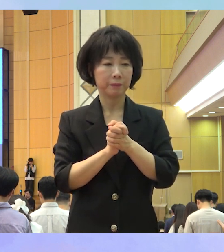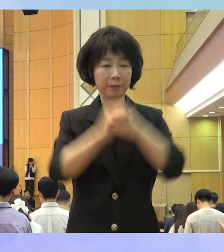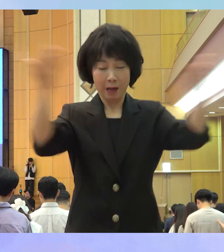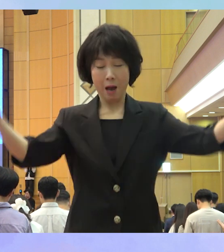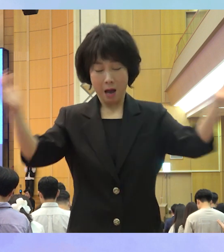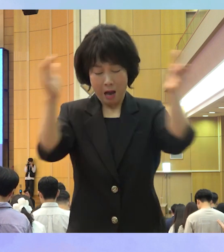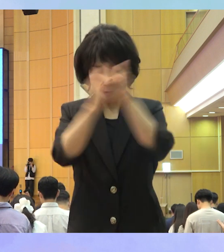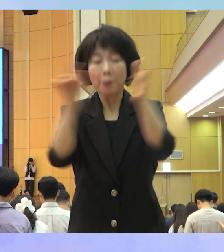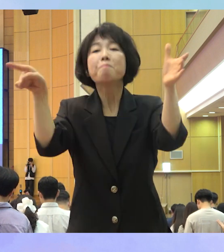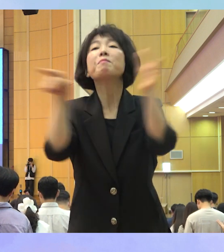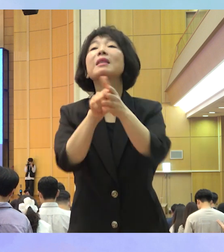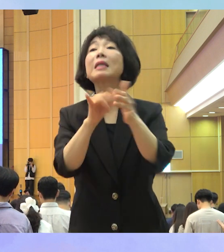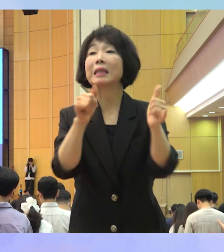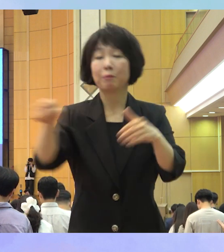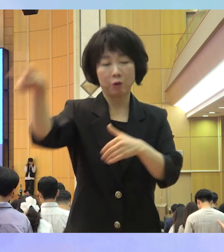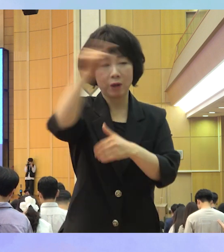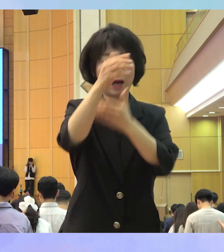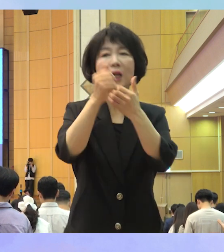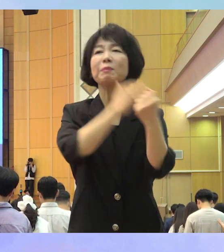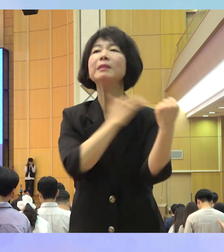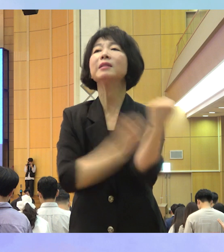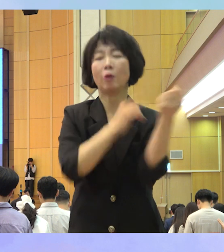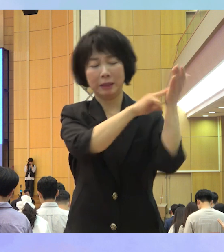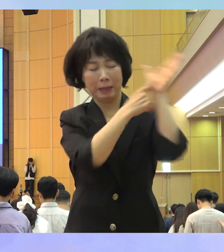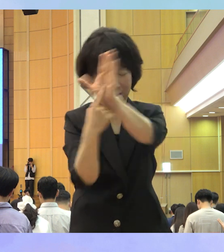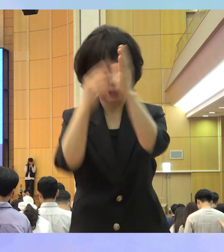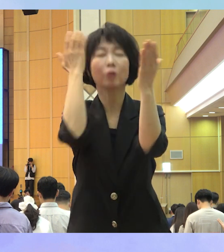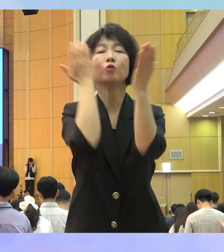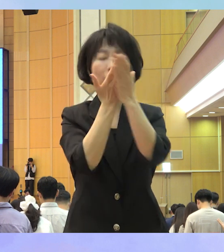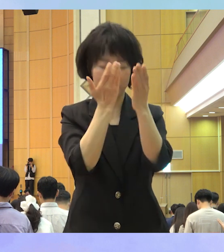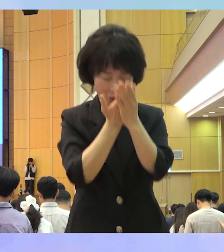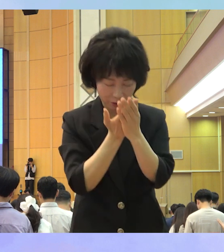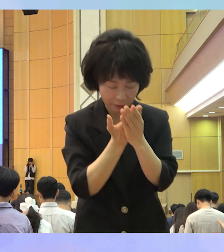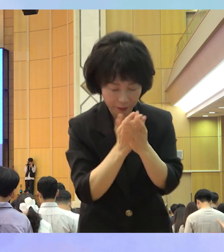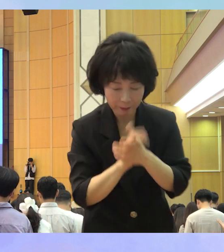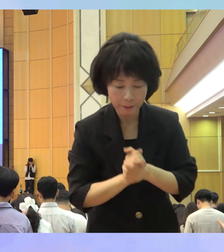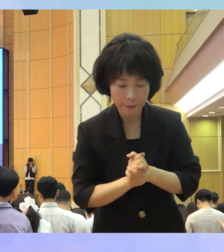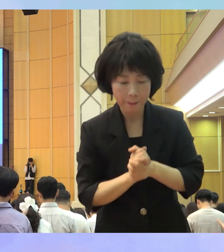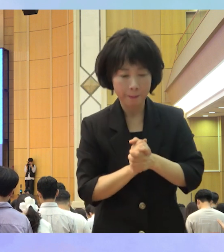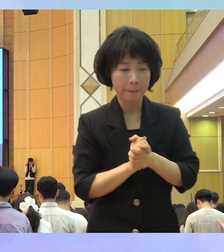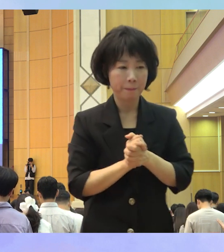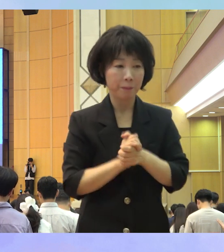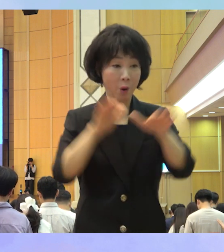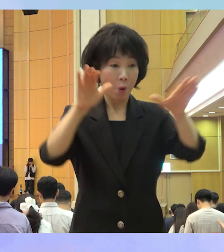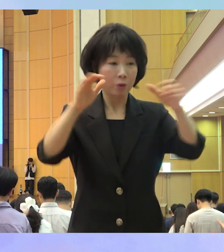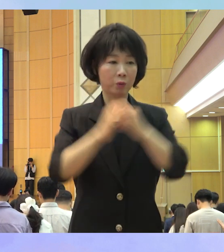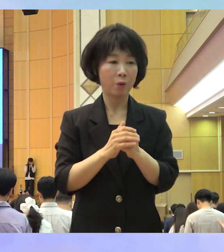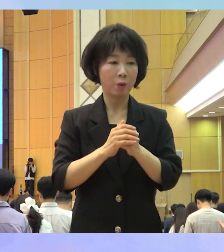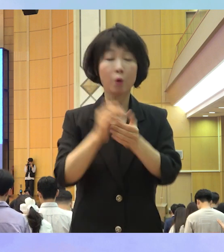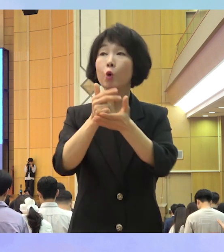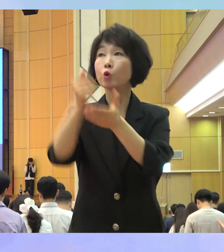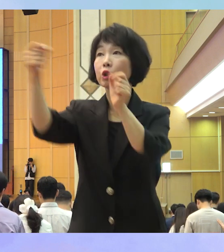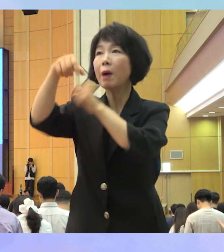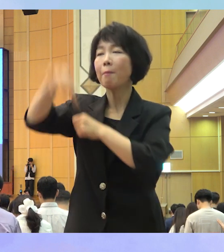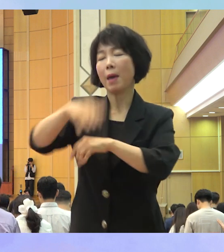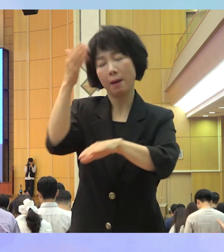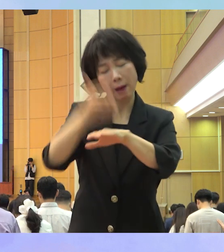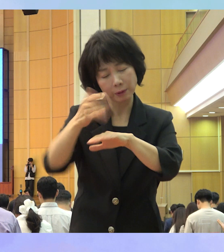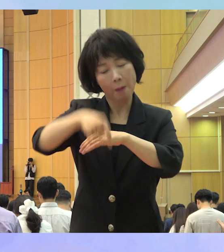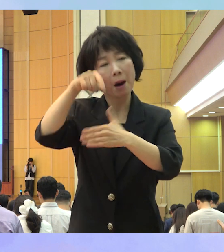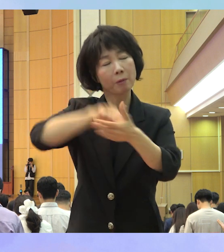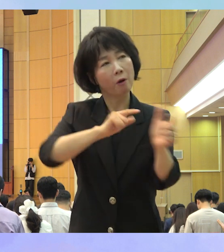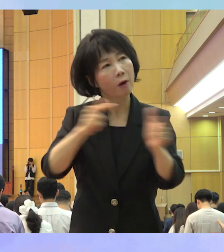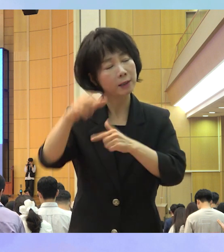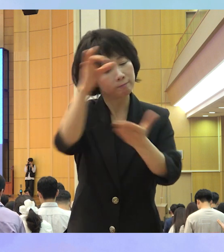아멘하고 믿는 자에게 하나님의 능력이 나타나게 하여 주시옵소서. 오늘도 주님 앞에 감사해서 여러